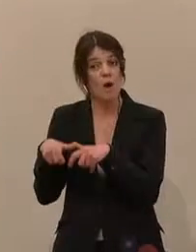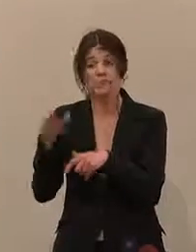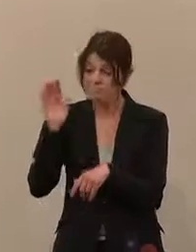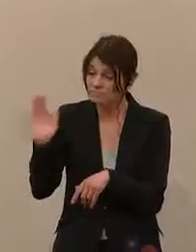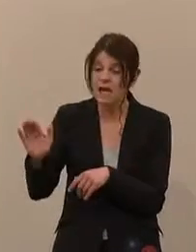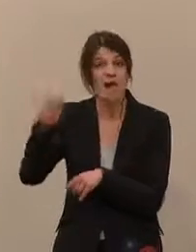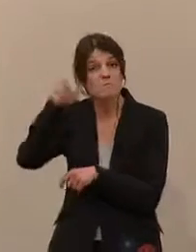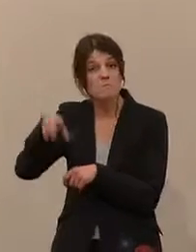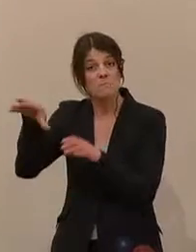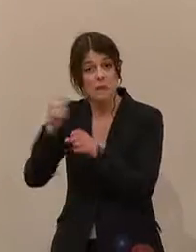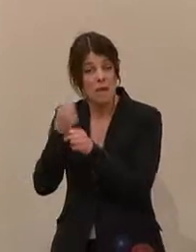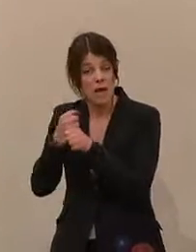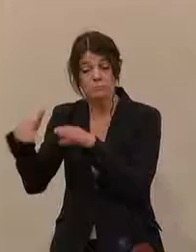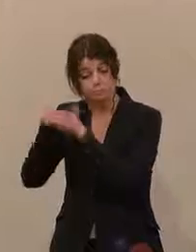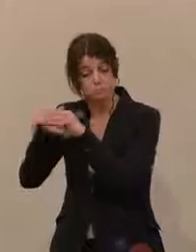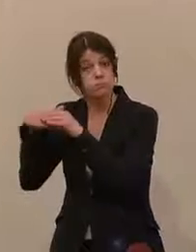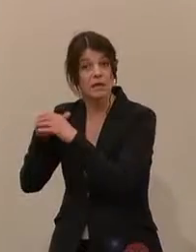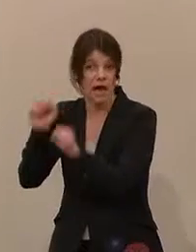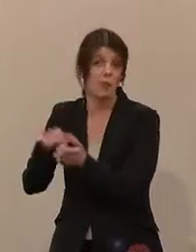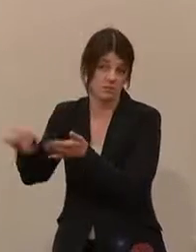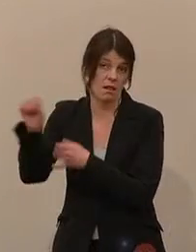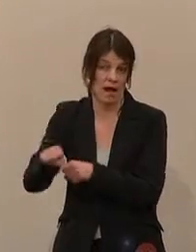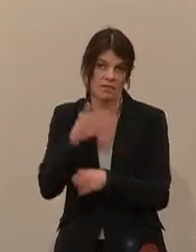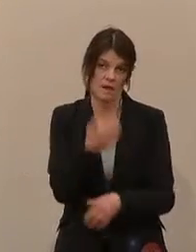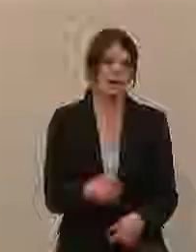auch tatsächlich besetzen kann. Danke.